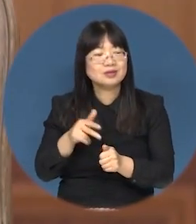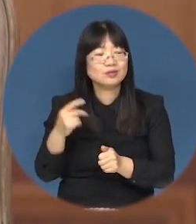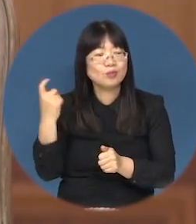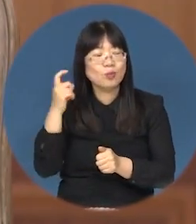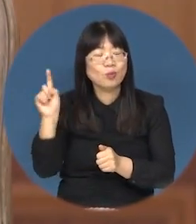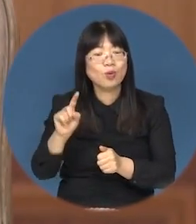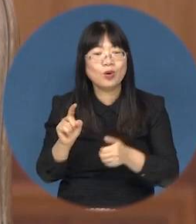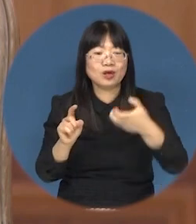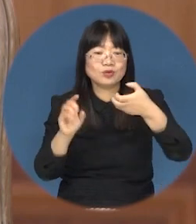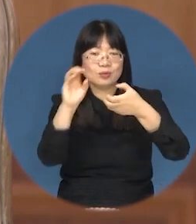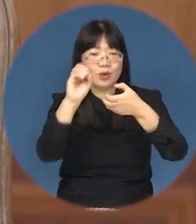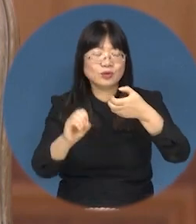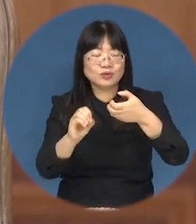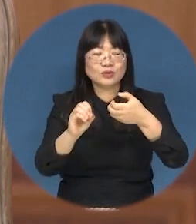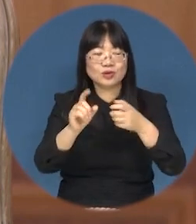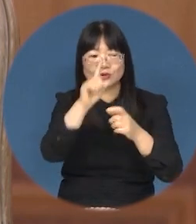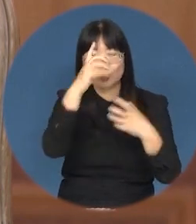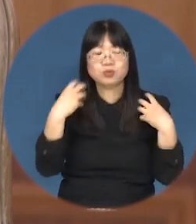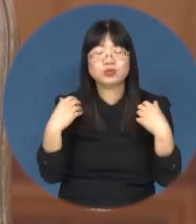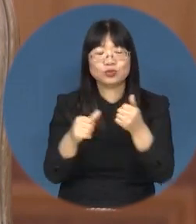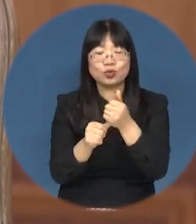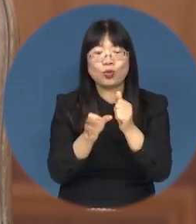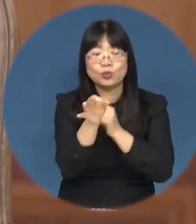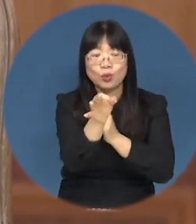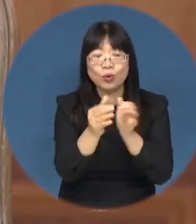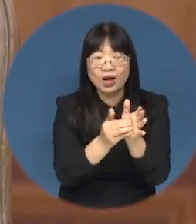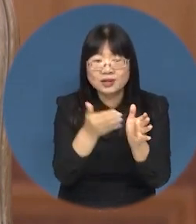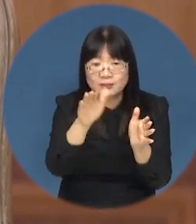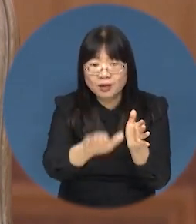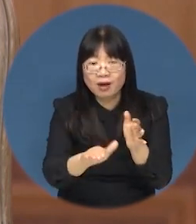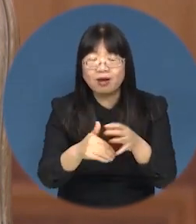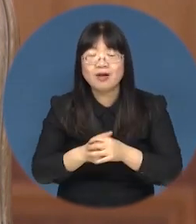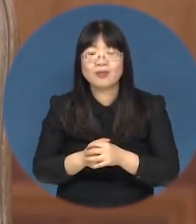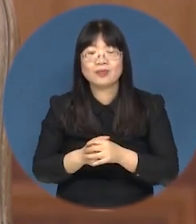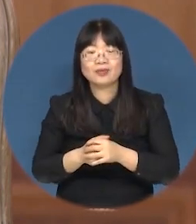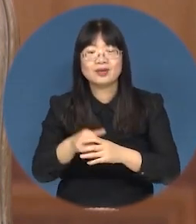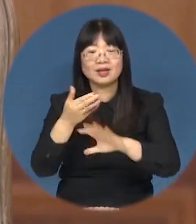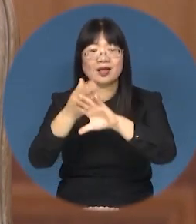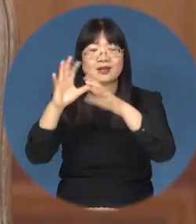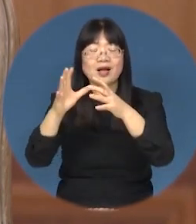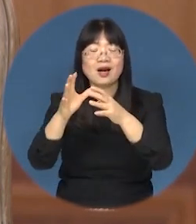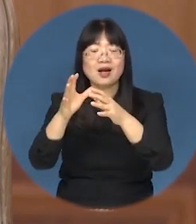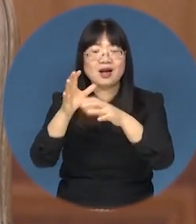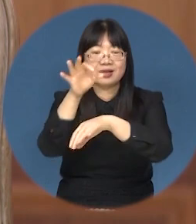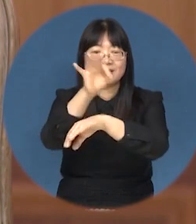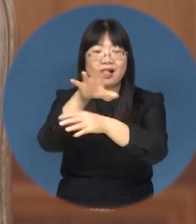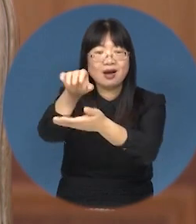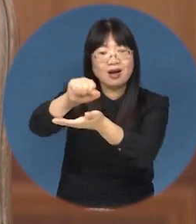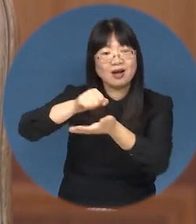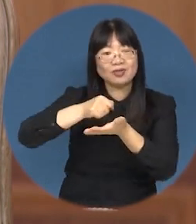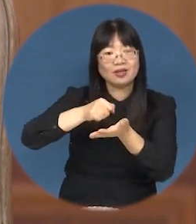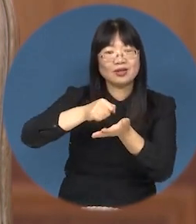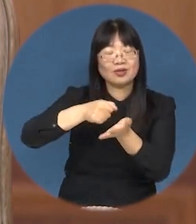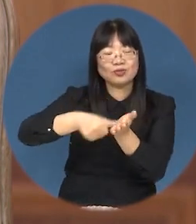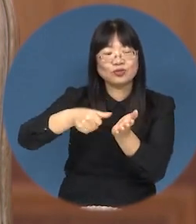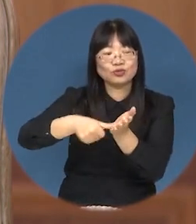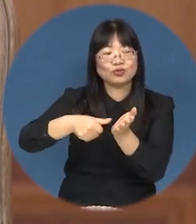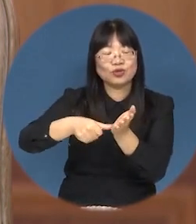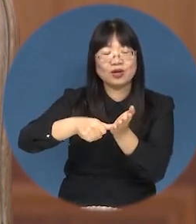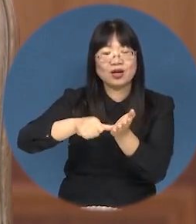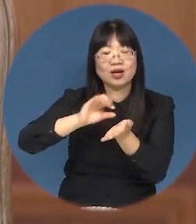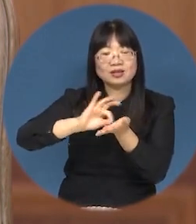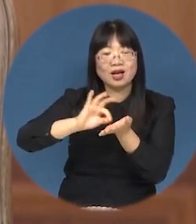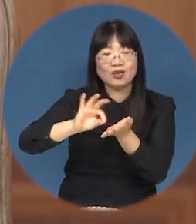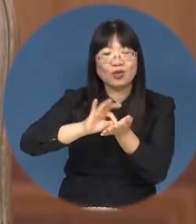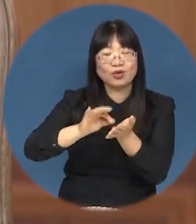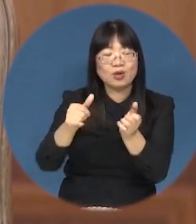90%? 90%를 해주는데 예. 그게 이제 외국에서 수입하는 이런 수입 제품, 수입 재료를 쓸 수 있는 이런